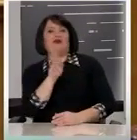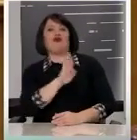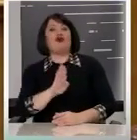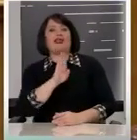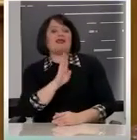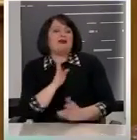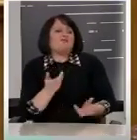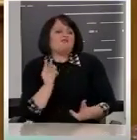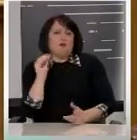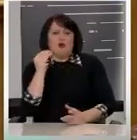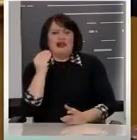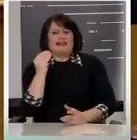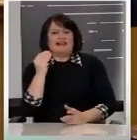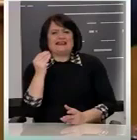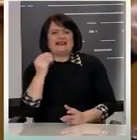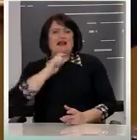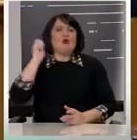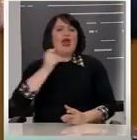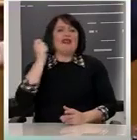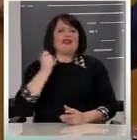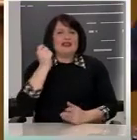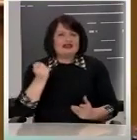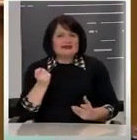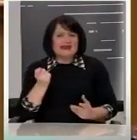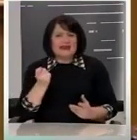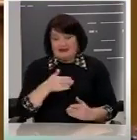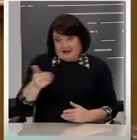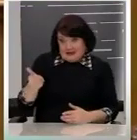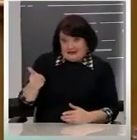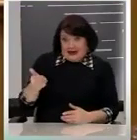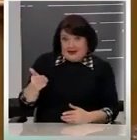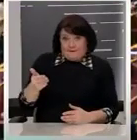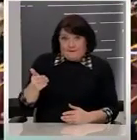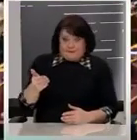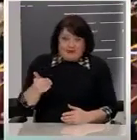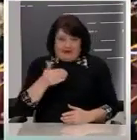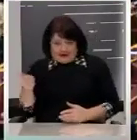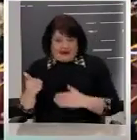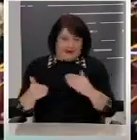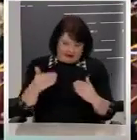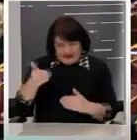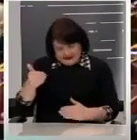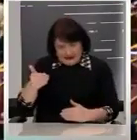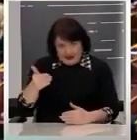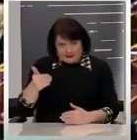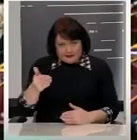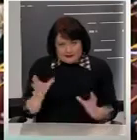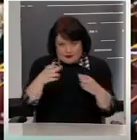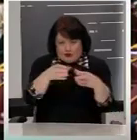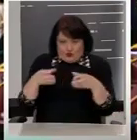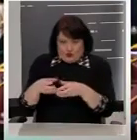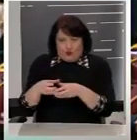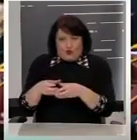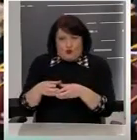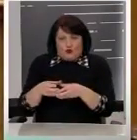πιο πολιτιστική, πιο εθνικιστική, η άλλη δεξιά σε αυτή. Και οι δύο αυτές δεξιές